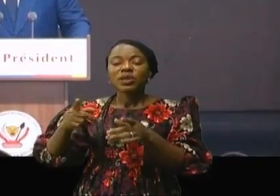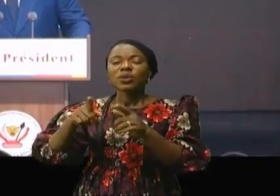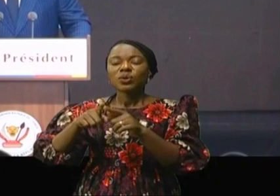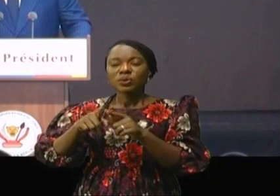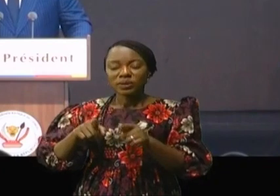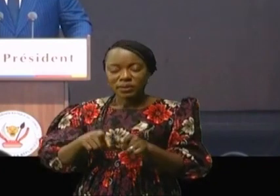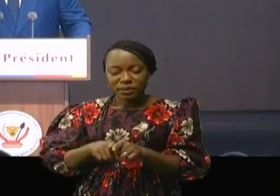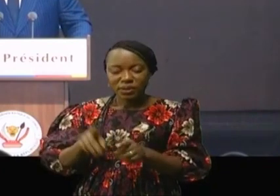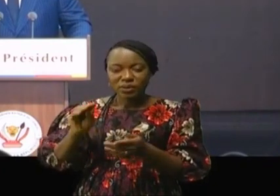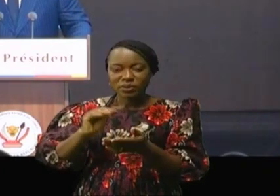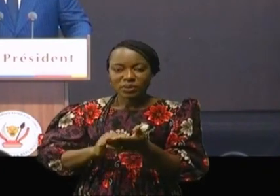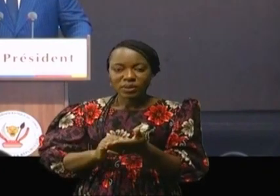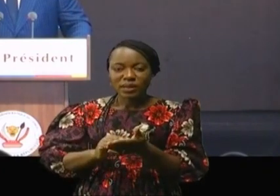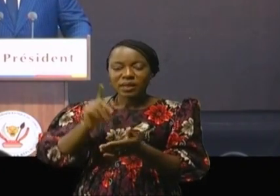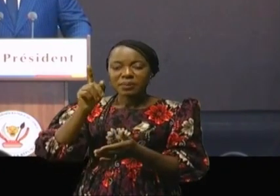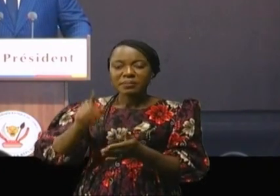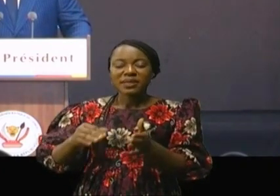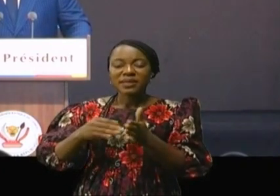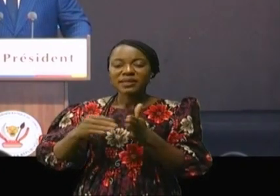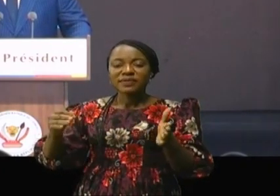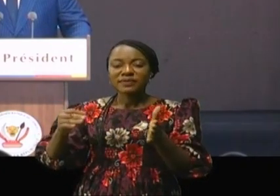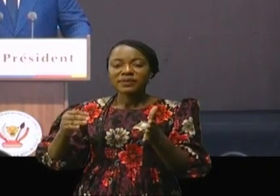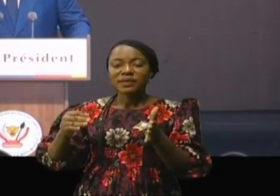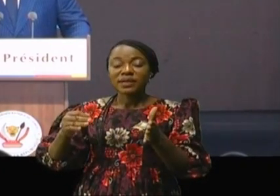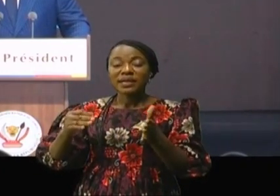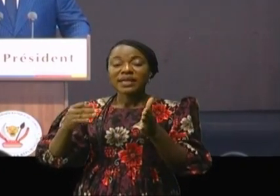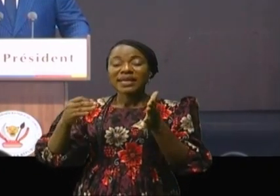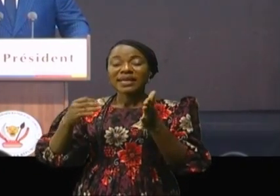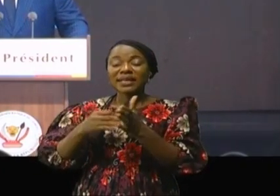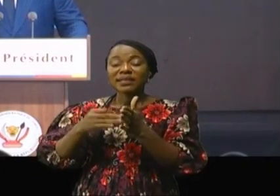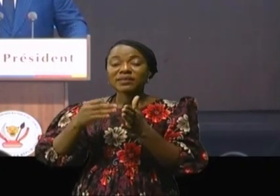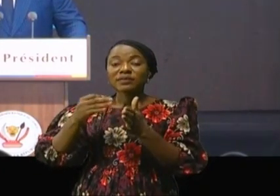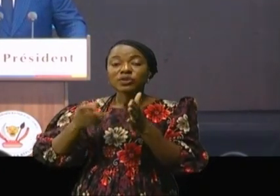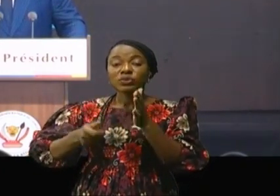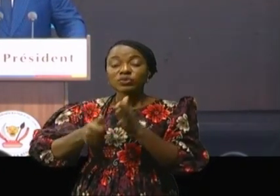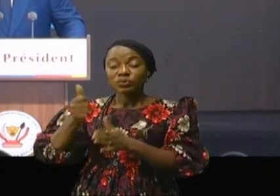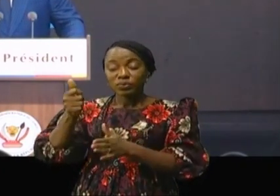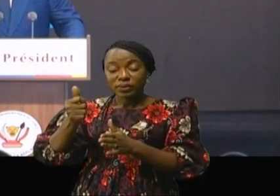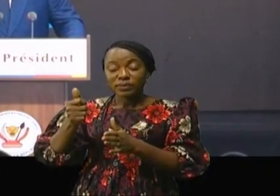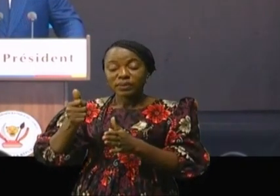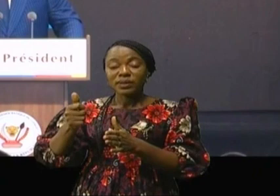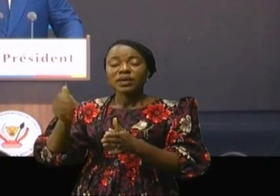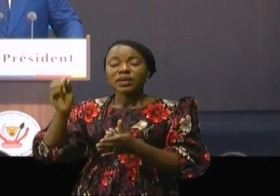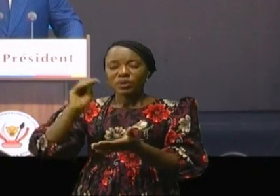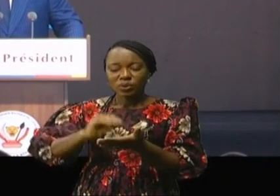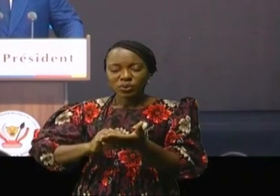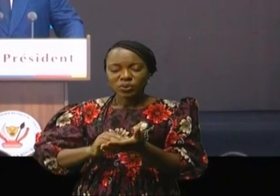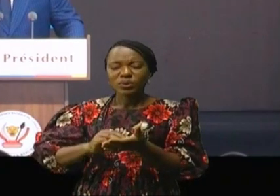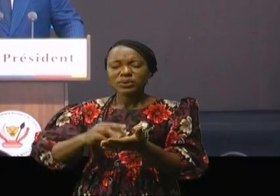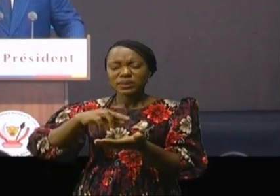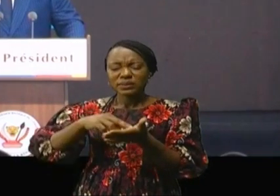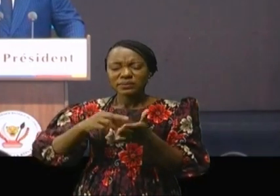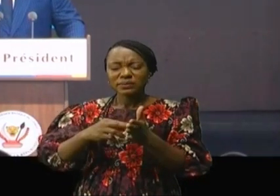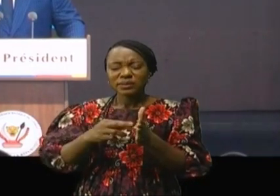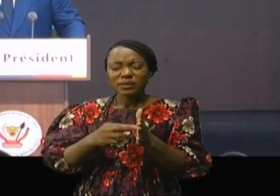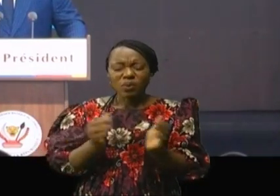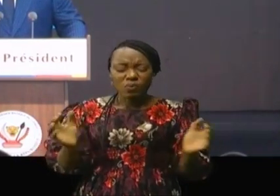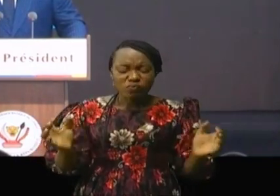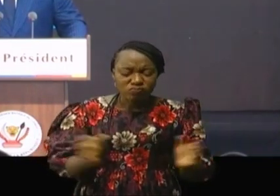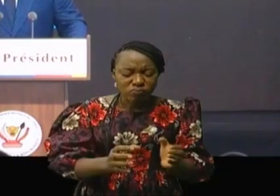et en 1983 en onshore, et rester confiné sans